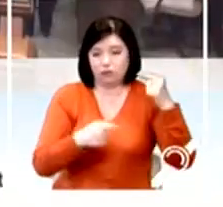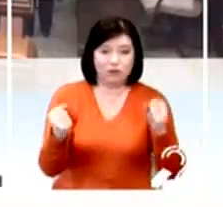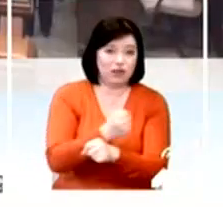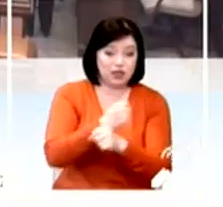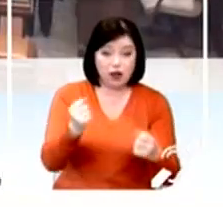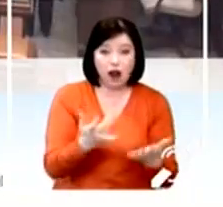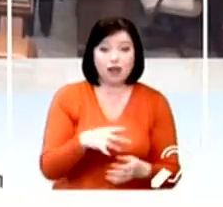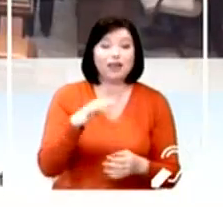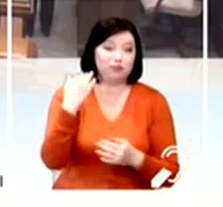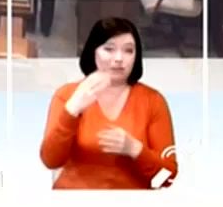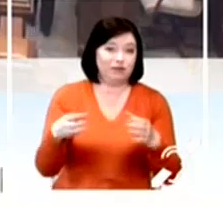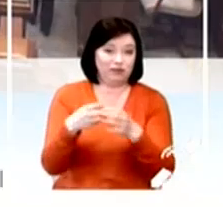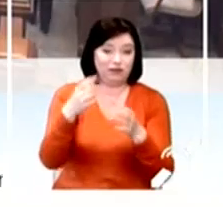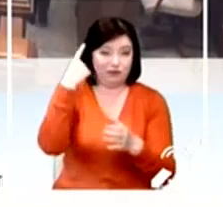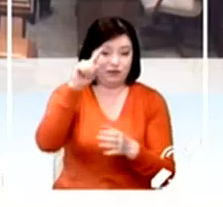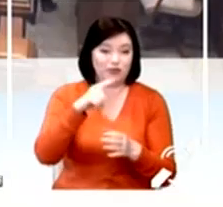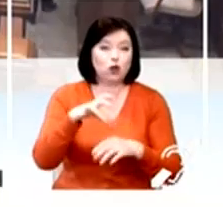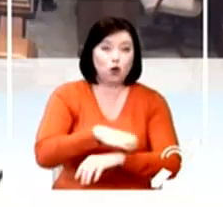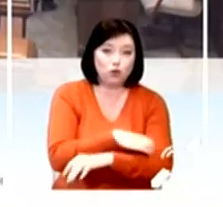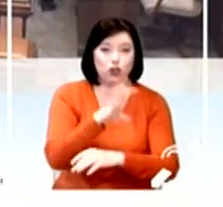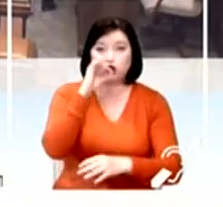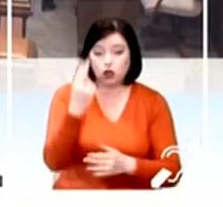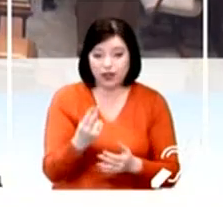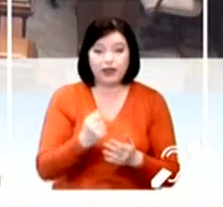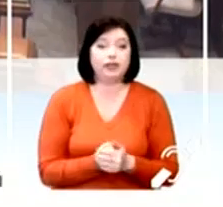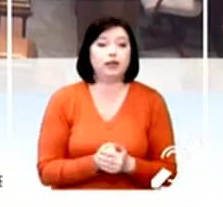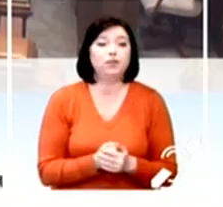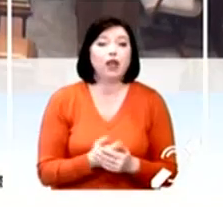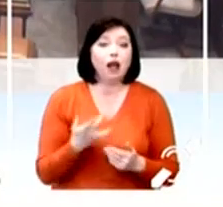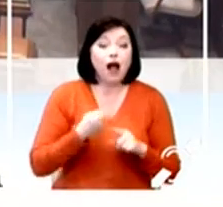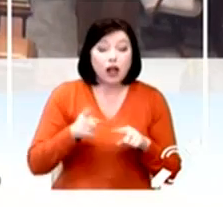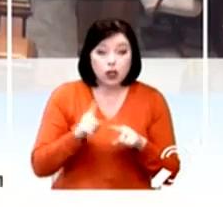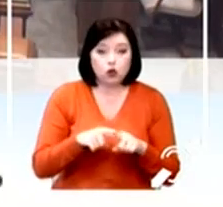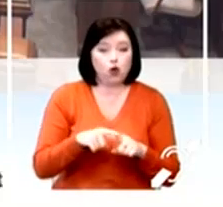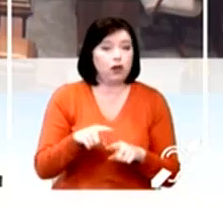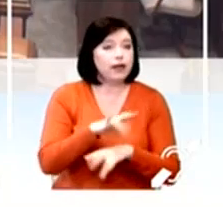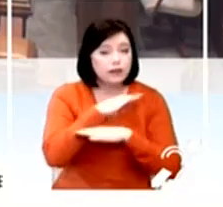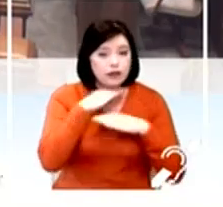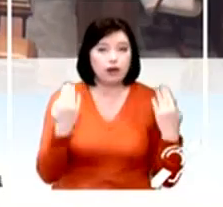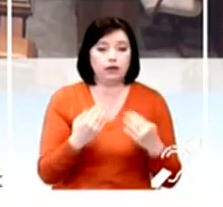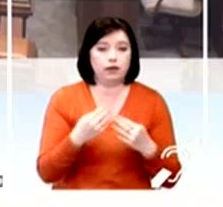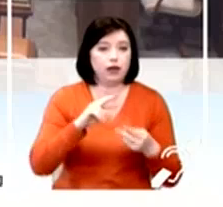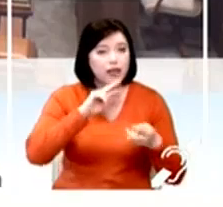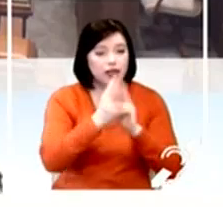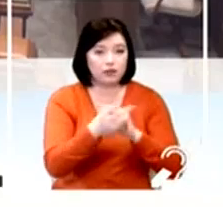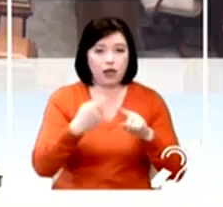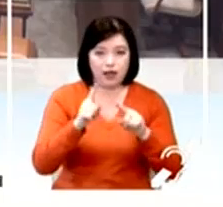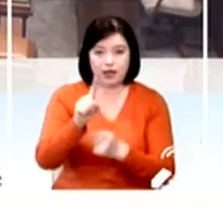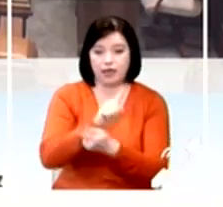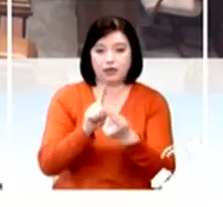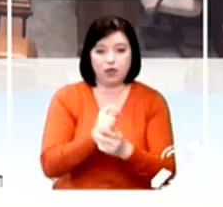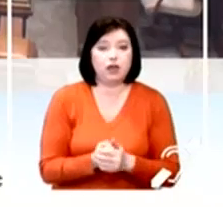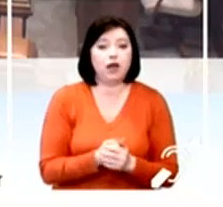bătăi provocate de deputații din fracțiunea Blocului Comuniștilor și Socialiștilor, care se opuneau vehement acestei modificări